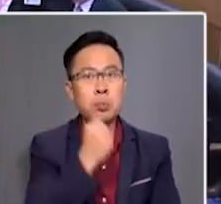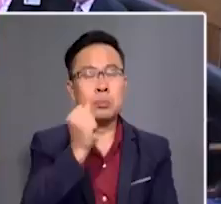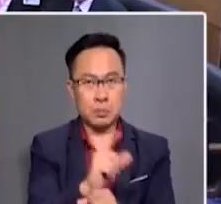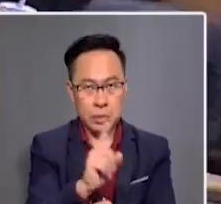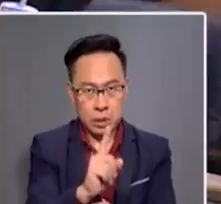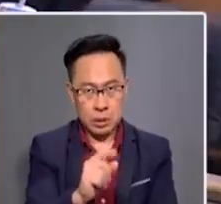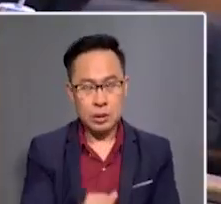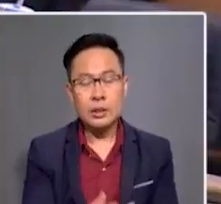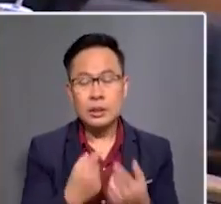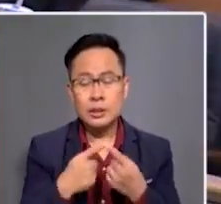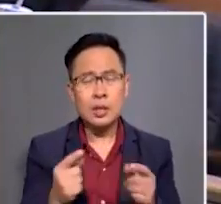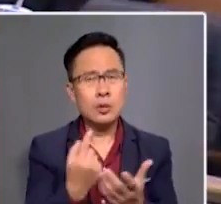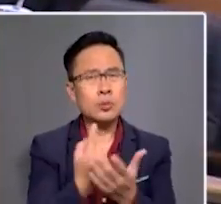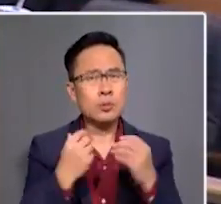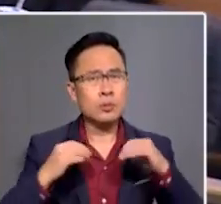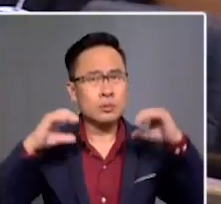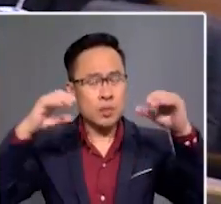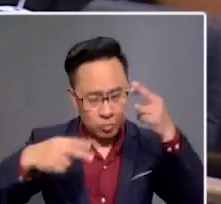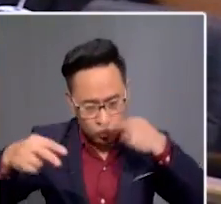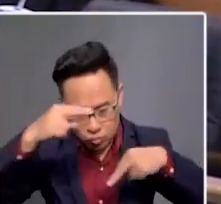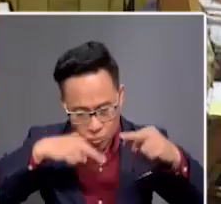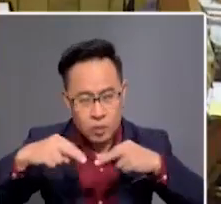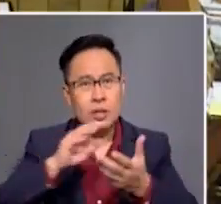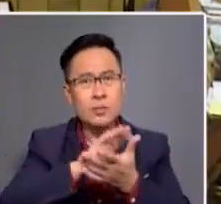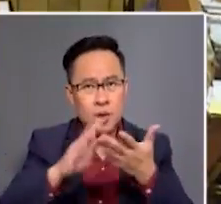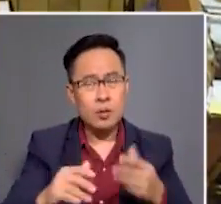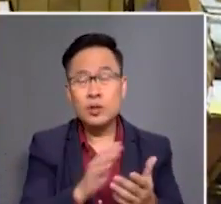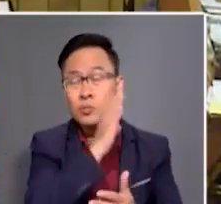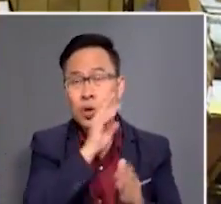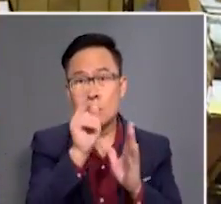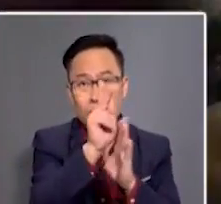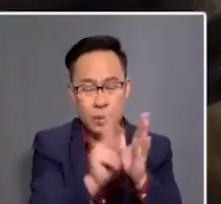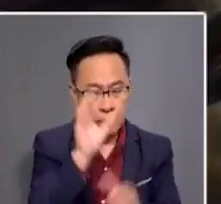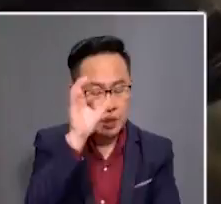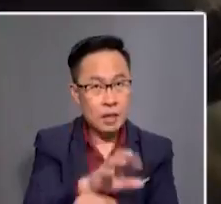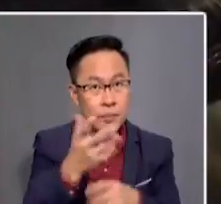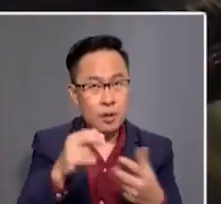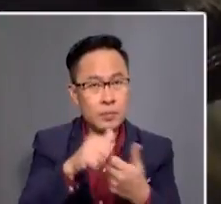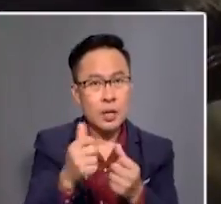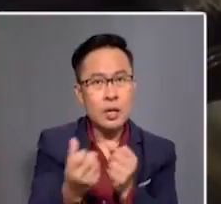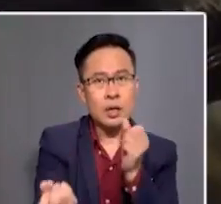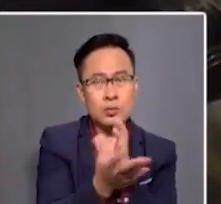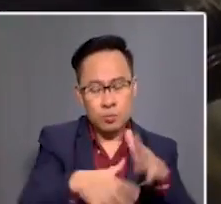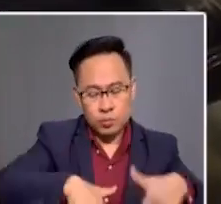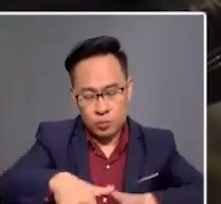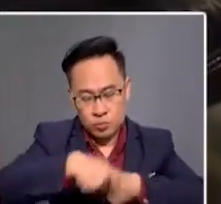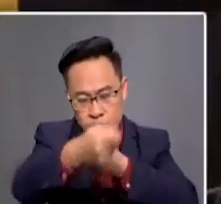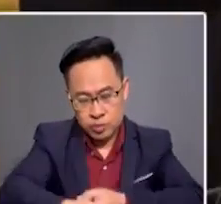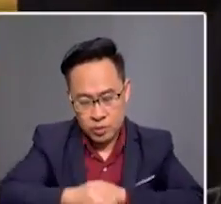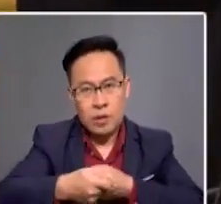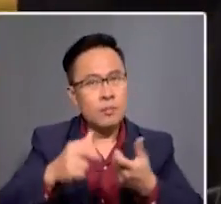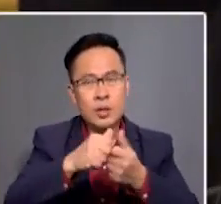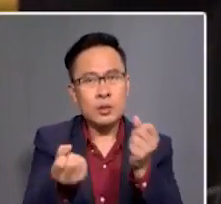ธิการยืนยันค่ะว่าได้มีการสำรวจก่อนที่จะผลักดันกฎหมายนี้พบว่าถ้ากฎหมายมีผลบังคับใช้จะไม่กระทบกับเกษตรกรส่วน